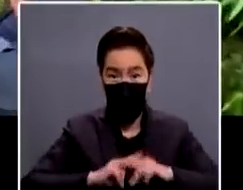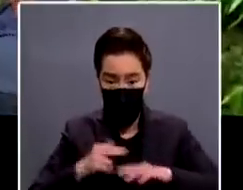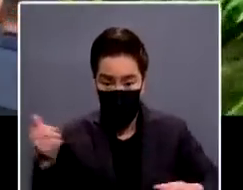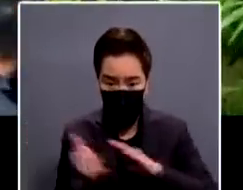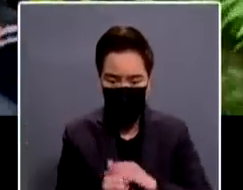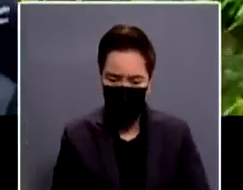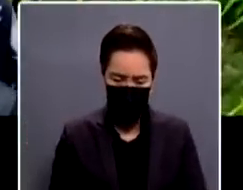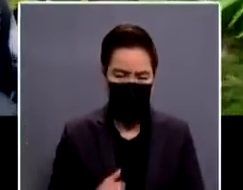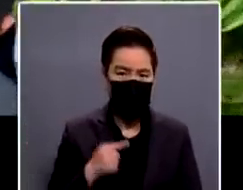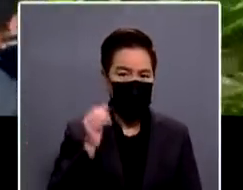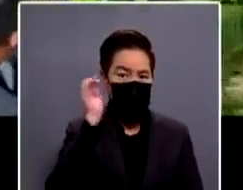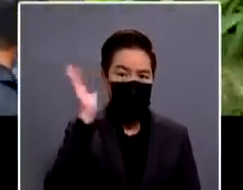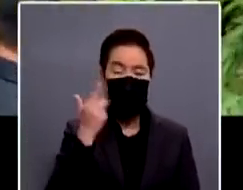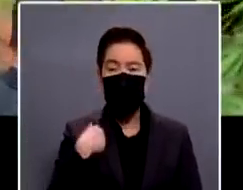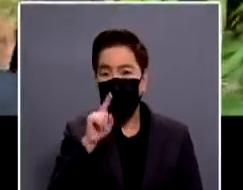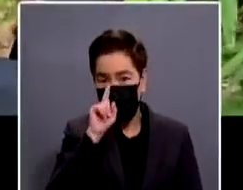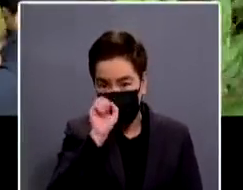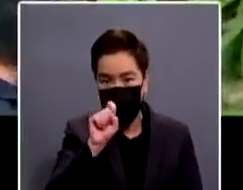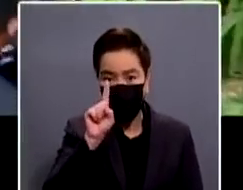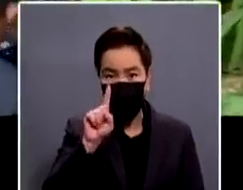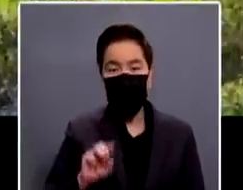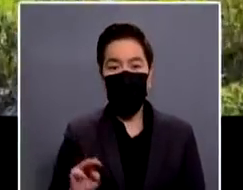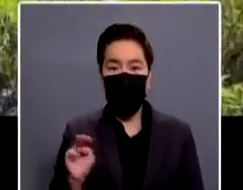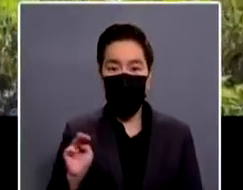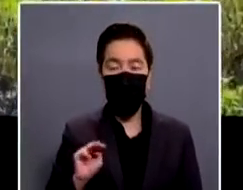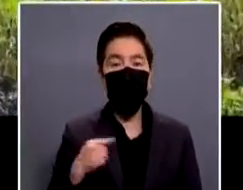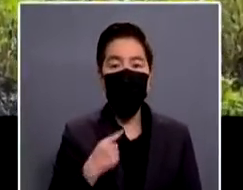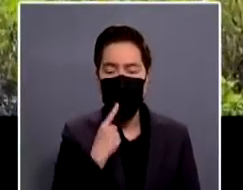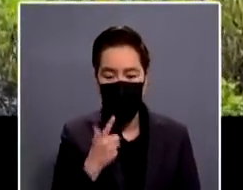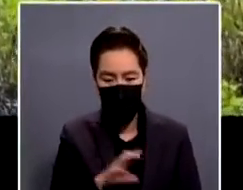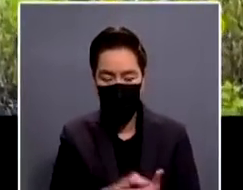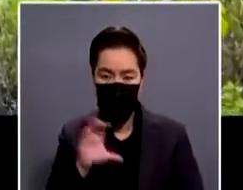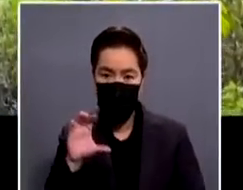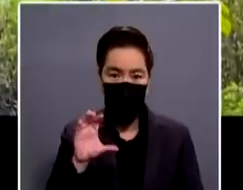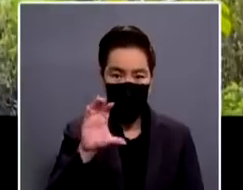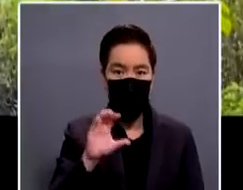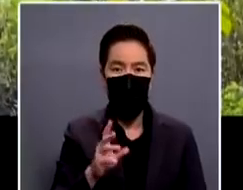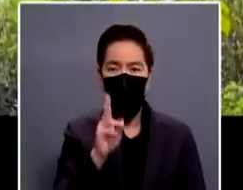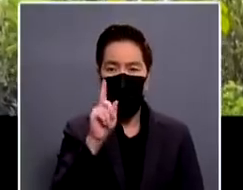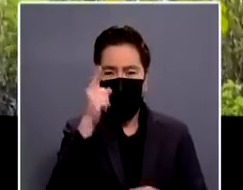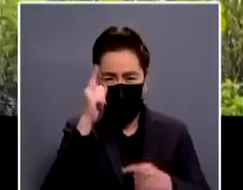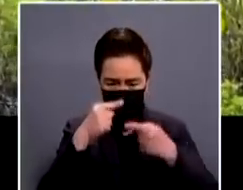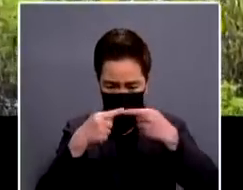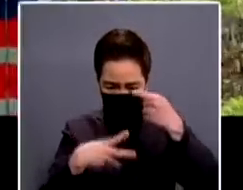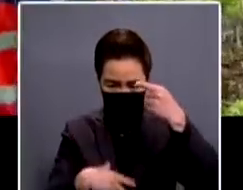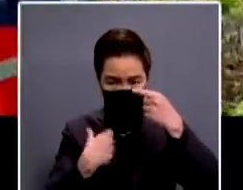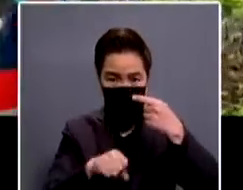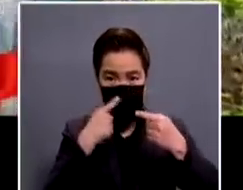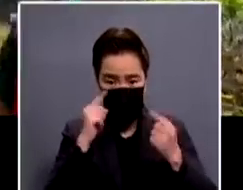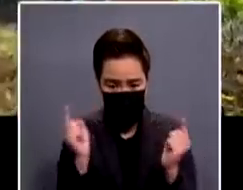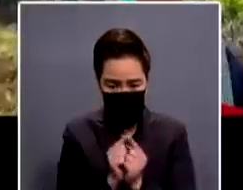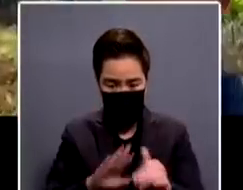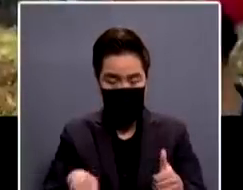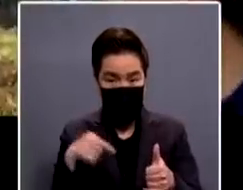องค่ะอีกหนึ่งข้อสังเกตนะคะที่มูลนิธิกระจกเงาได้มีการโพสต์ 10ข้อเท็จจริงแล้วก็ข้อสังเกตเรื่องของการพบ